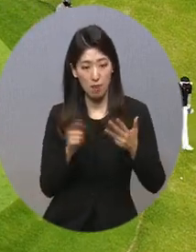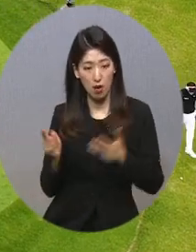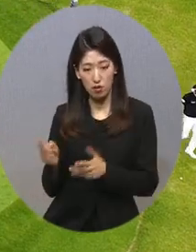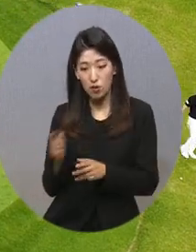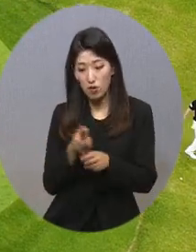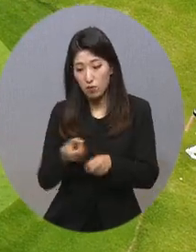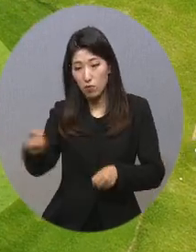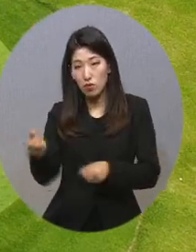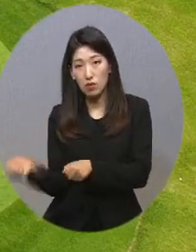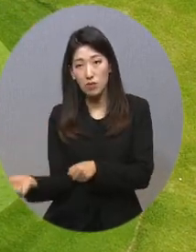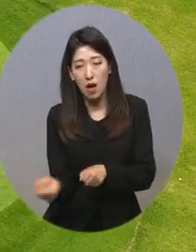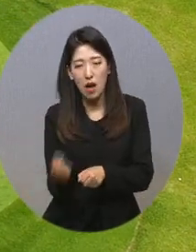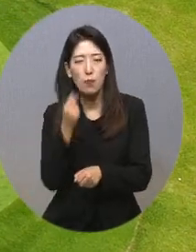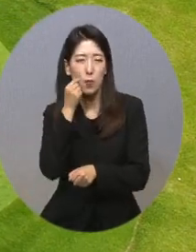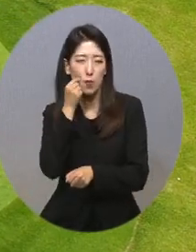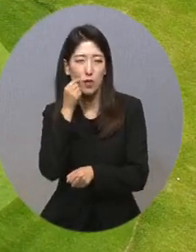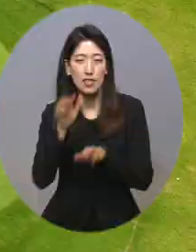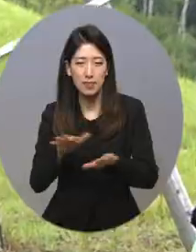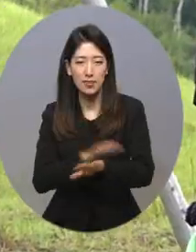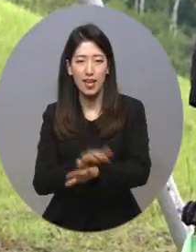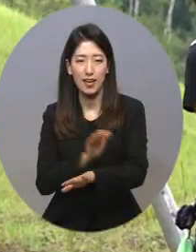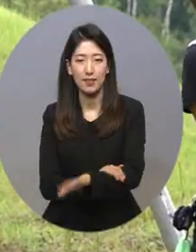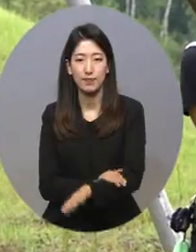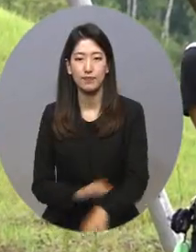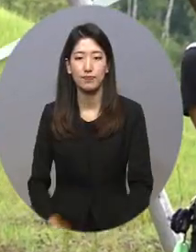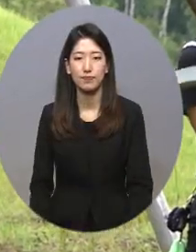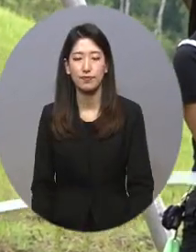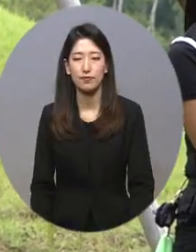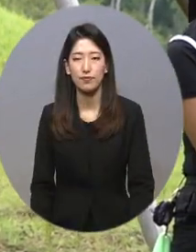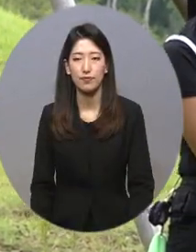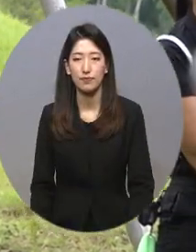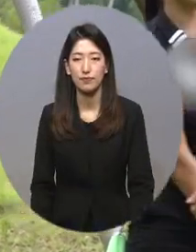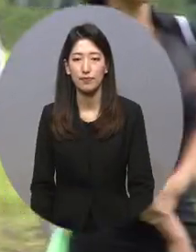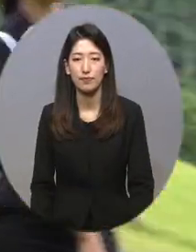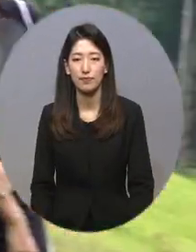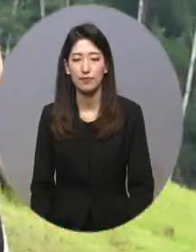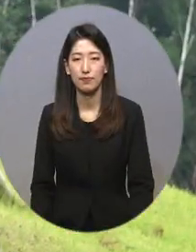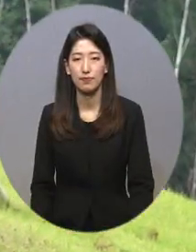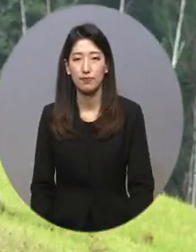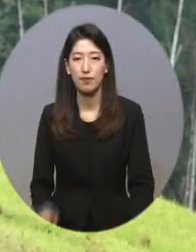바로 여기 있네. 8번 쳤어. 응, 영훈이 것도 다 내려왔어. 파만 하면 돼, 오빠.